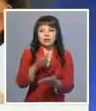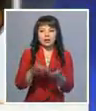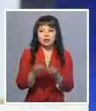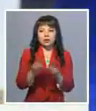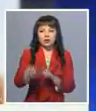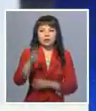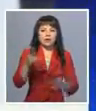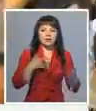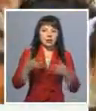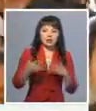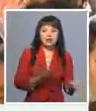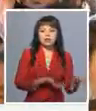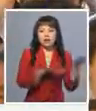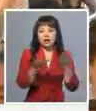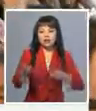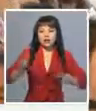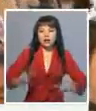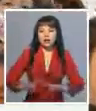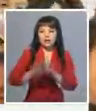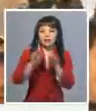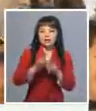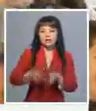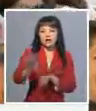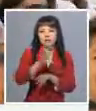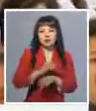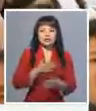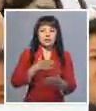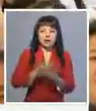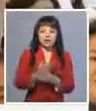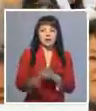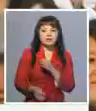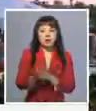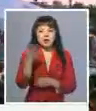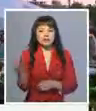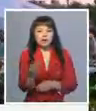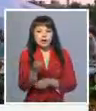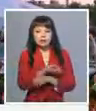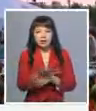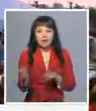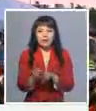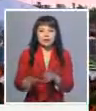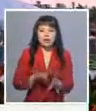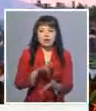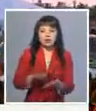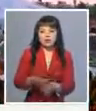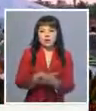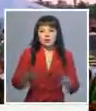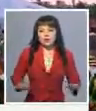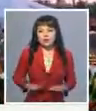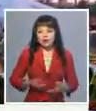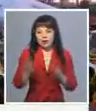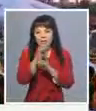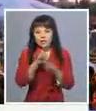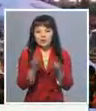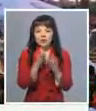өтті. Жұлдыздардың әрқайсысы Астанаға өз тартуларын ұсынды. Халқымыздың өнерінен шашу шашқан әншілер қала тұрғындары мен қонақтарына ерекше